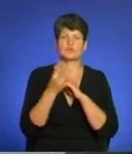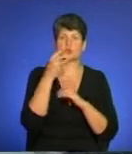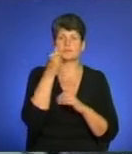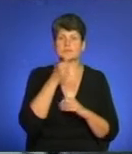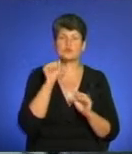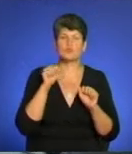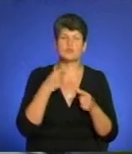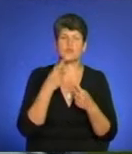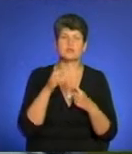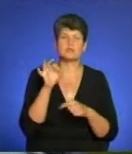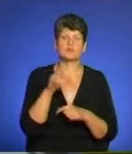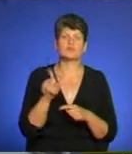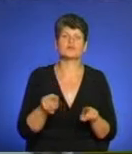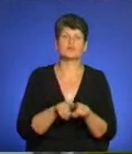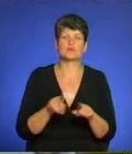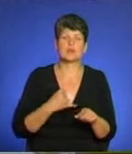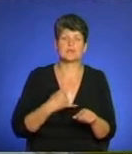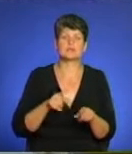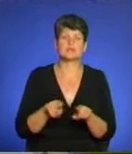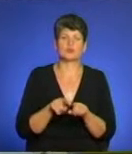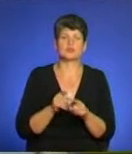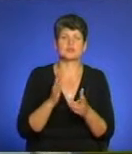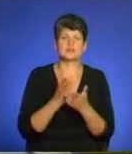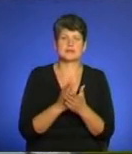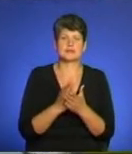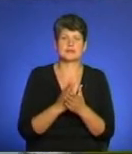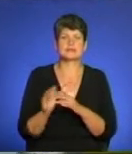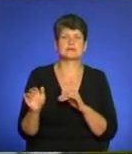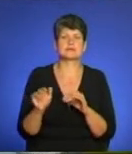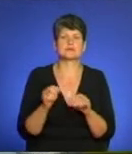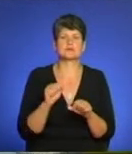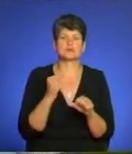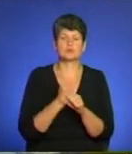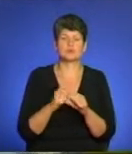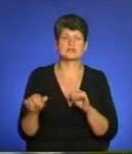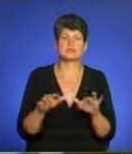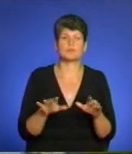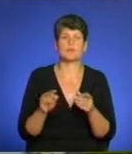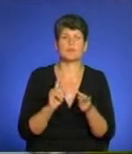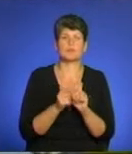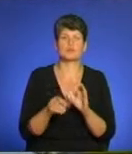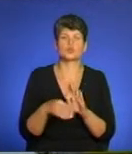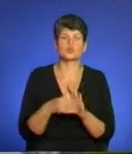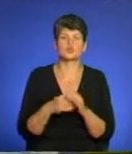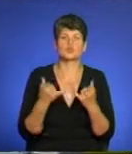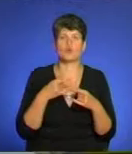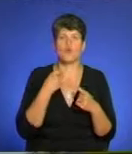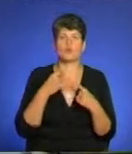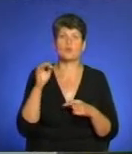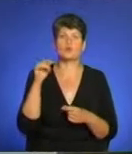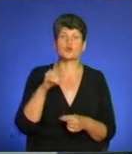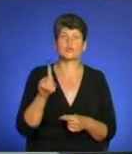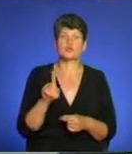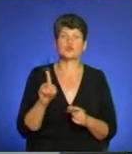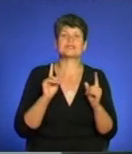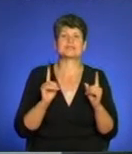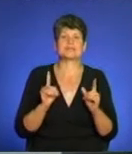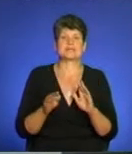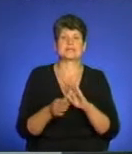можемо говорити про те, що у нас також здійснені безпрецедентні заходи по боротьбі з корупцією. Ми сьогодні говоримо про те, що тільки